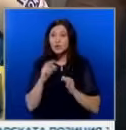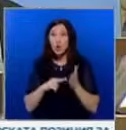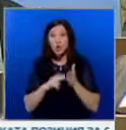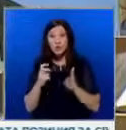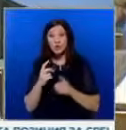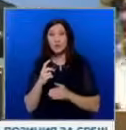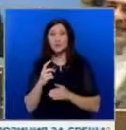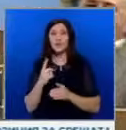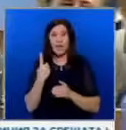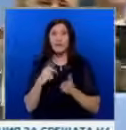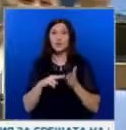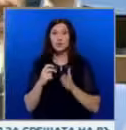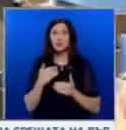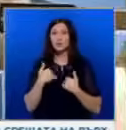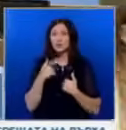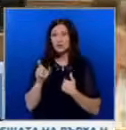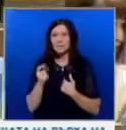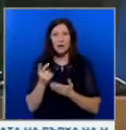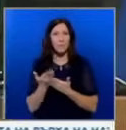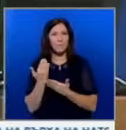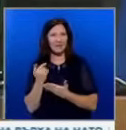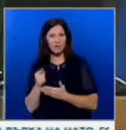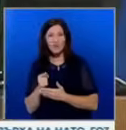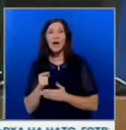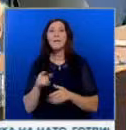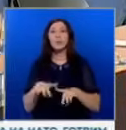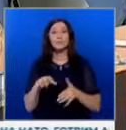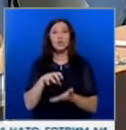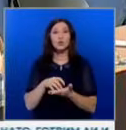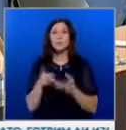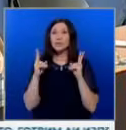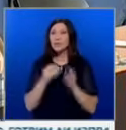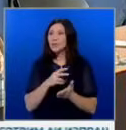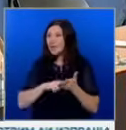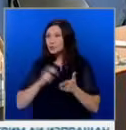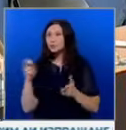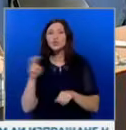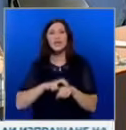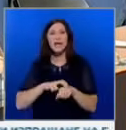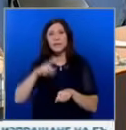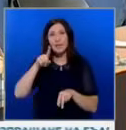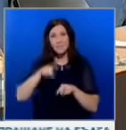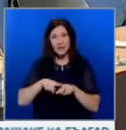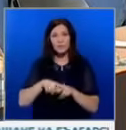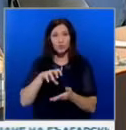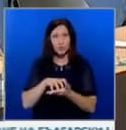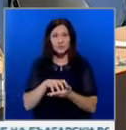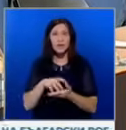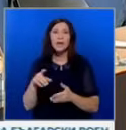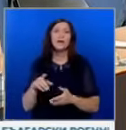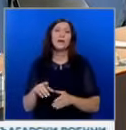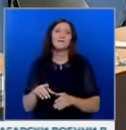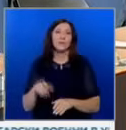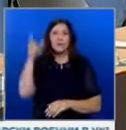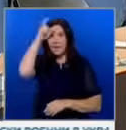мен човек. Малко преди това парламентарната група реши да изключи Джейхан Ибрямов от редиците си. Парламентарната група на Движението за права и свободи